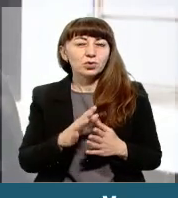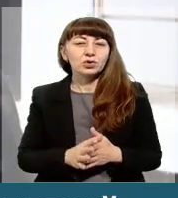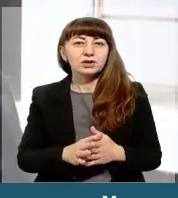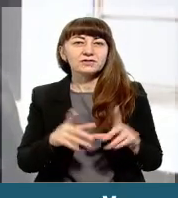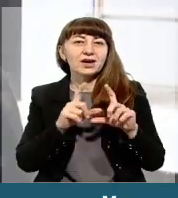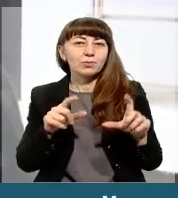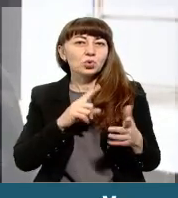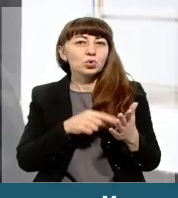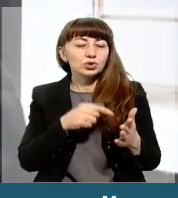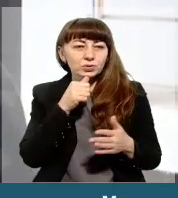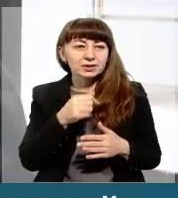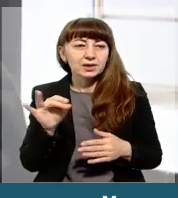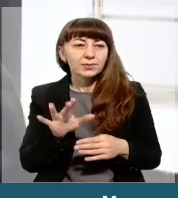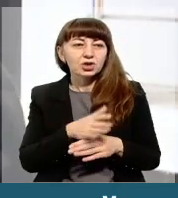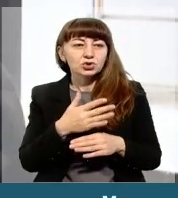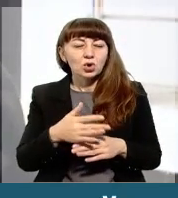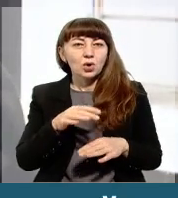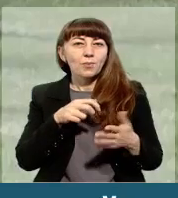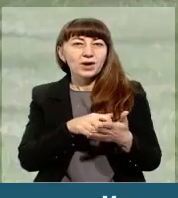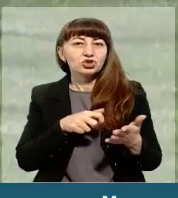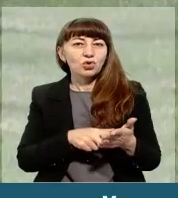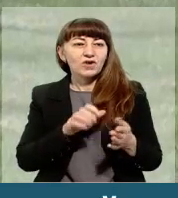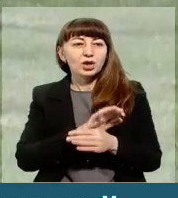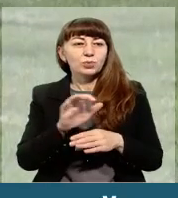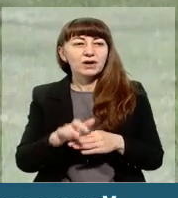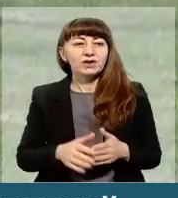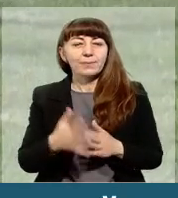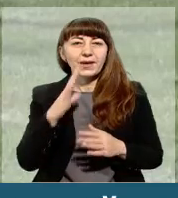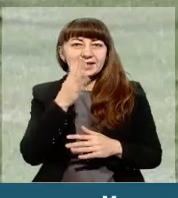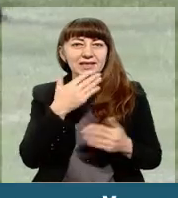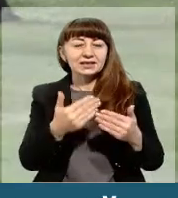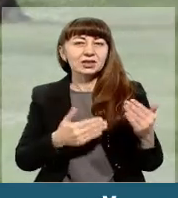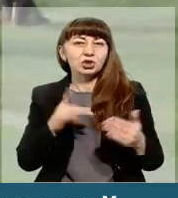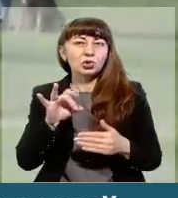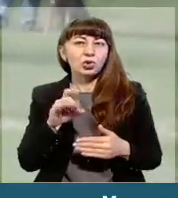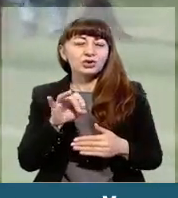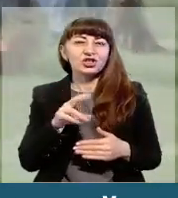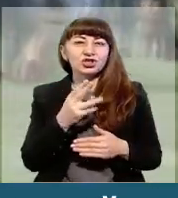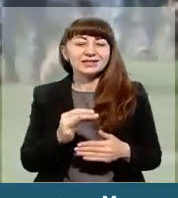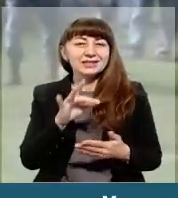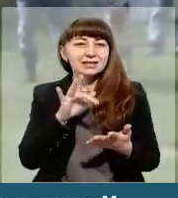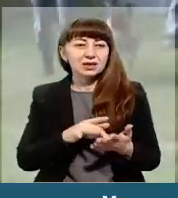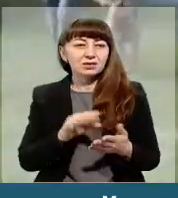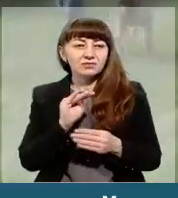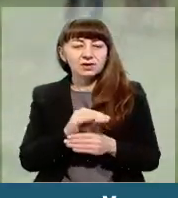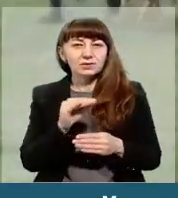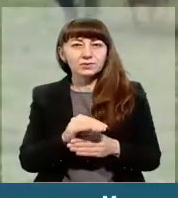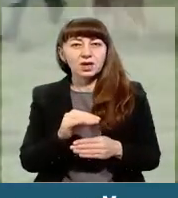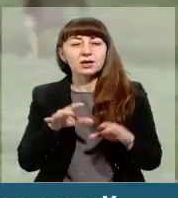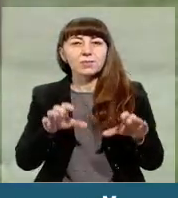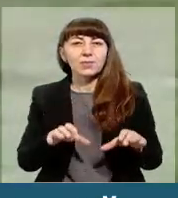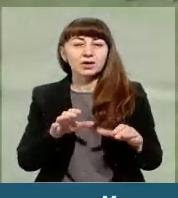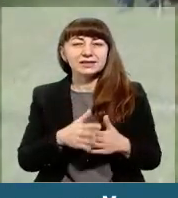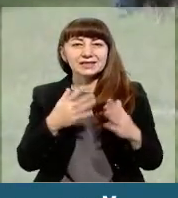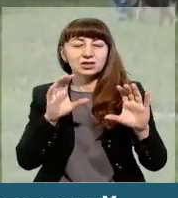аэропорту города Костанай, а также международных почтовых отправлений. Почти 5 лет назад кинологический центр ввели в состав службы борьбы с